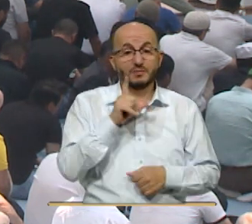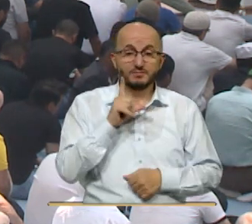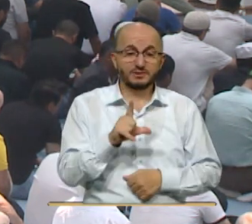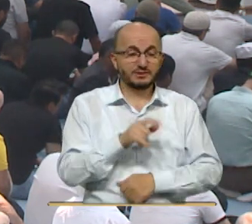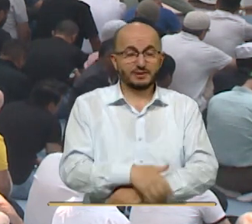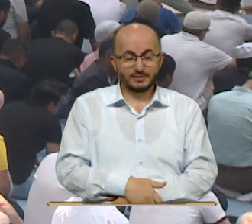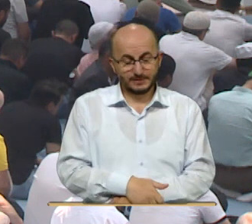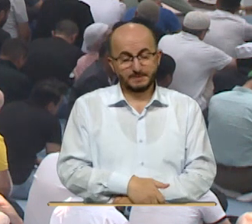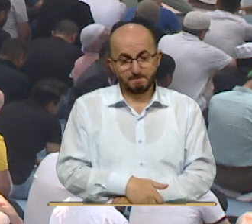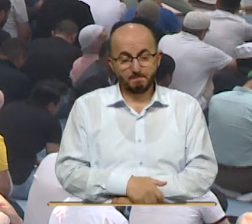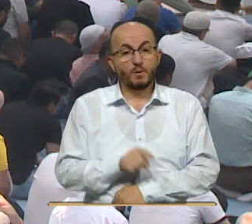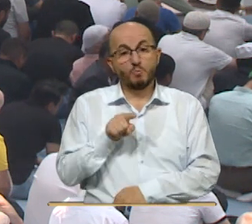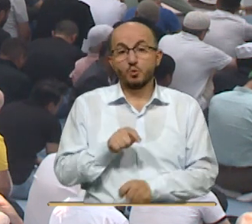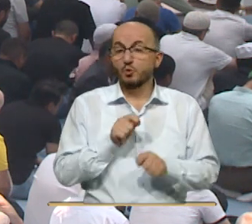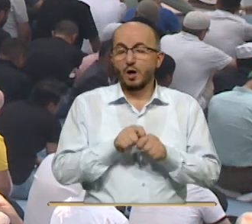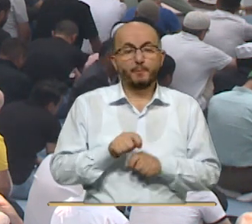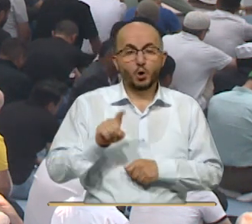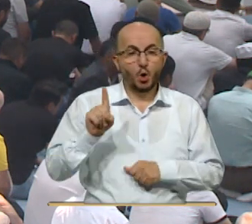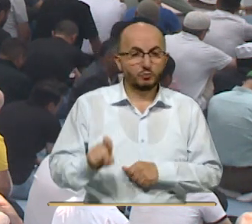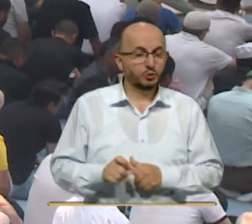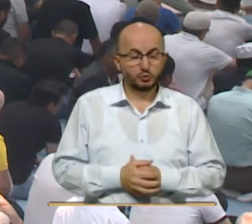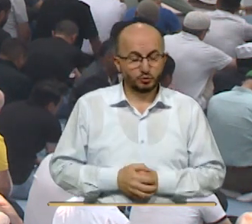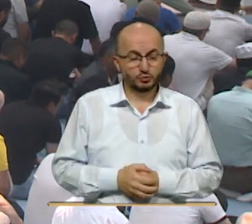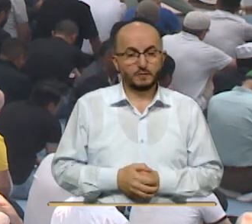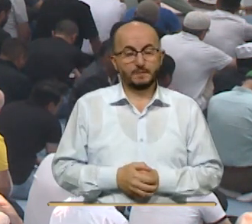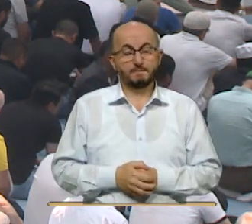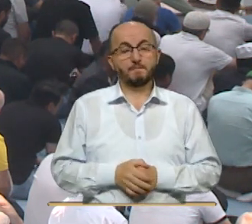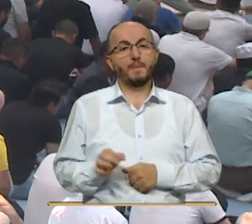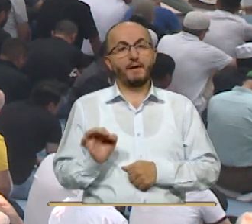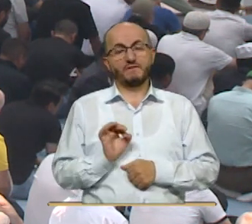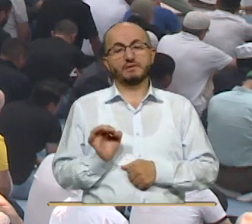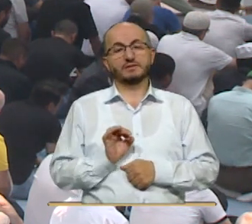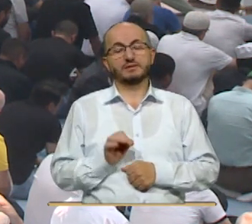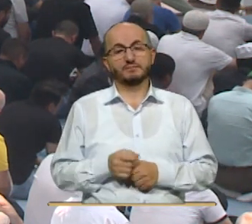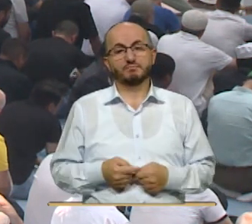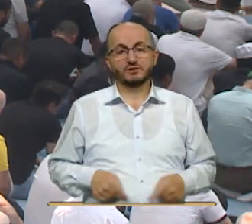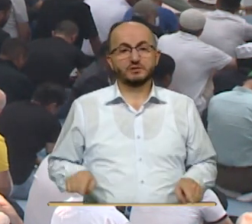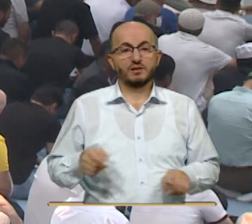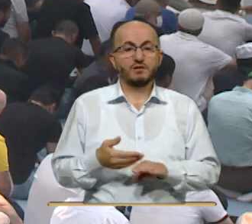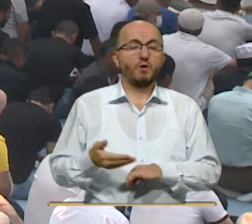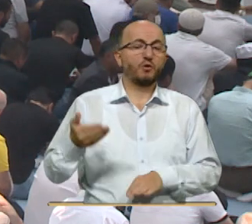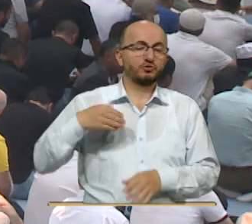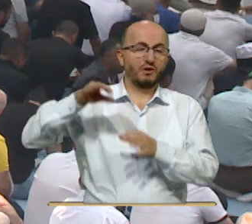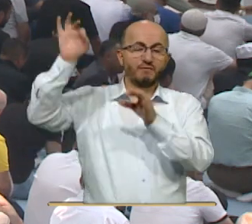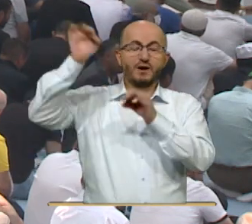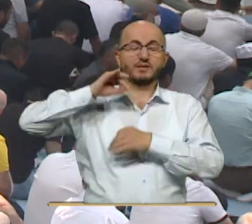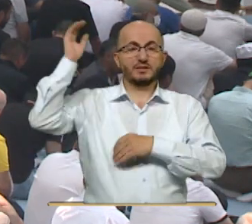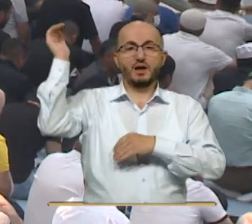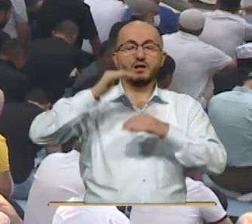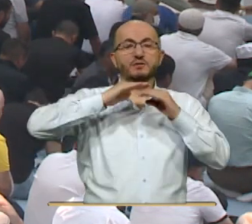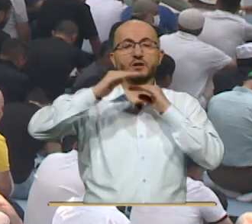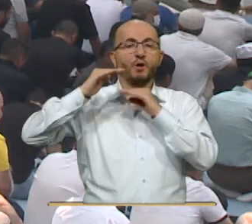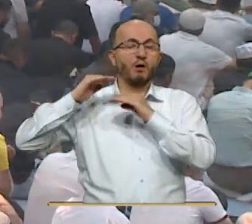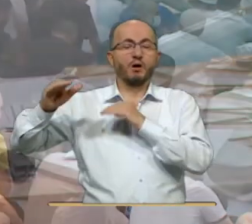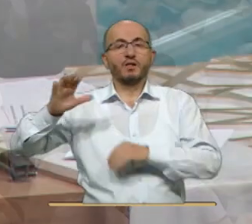gerekir. Bunu yapıyor muyuz? Evet. Bizden önce vahyin geldiği topluluklar